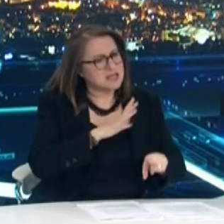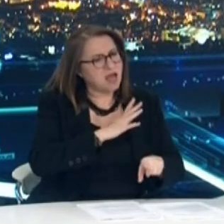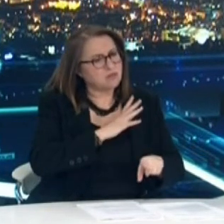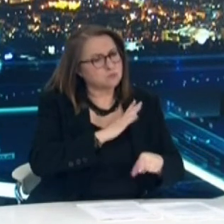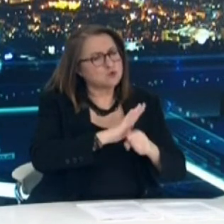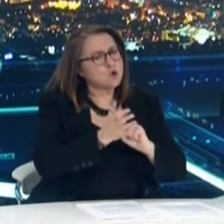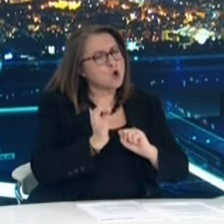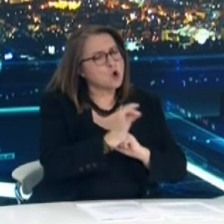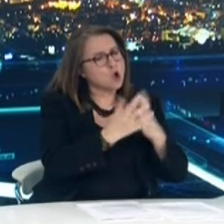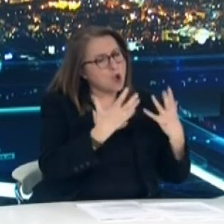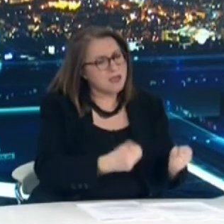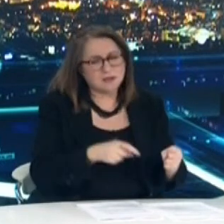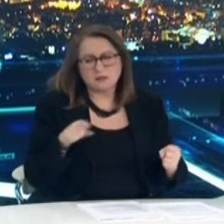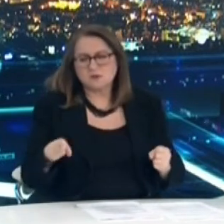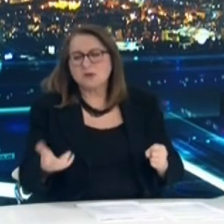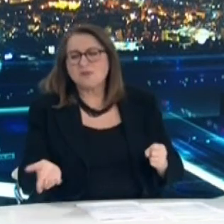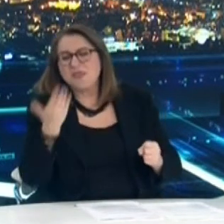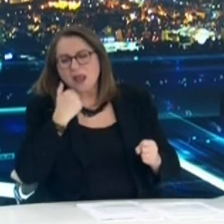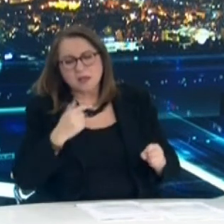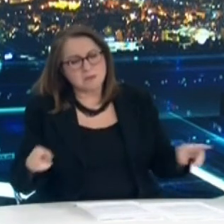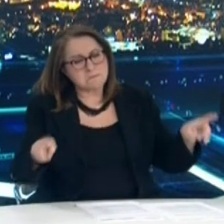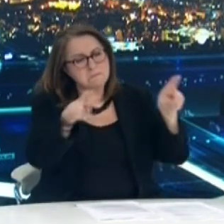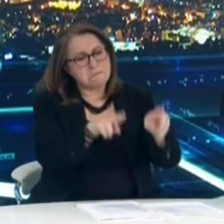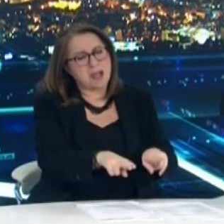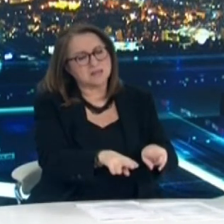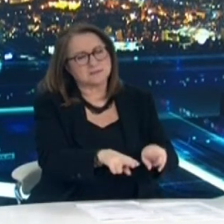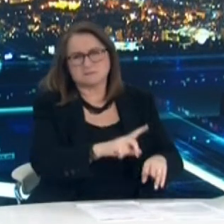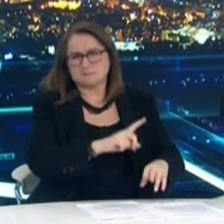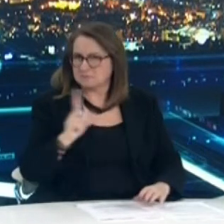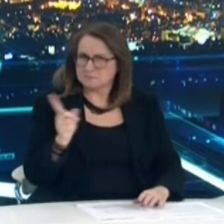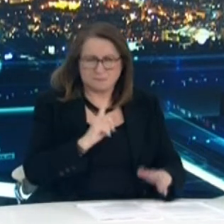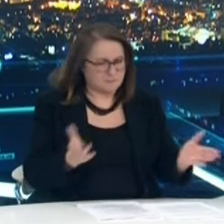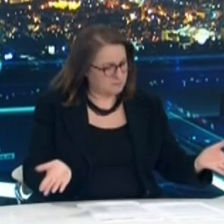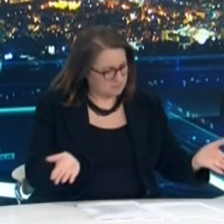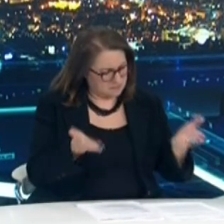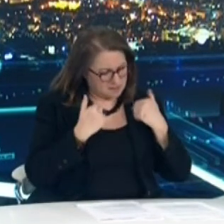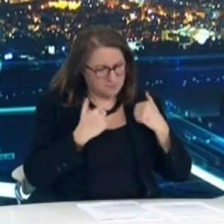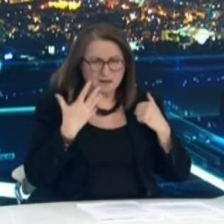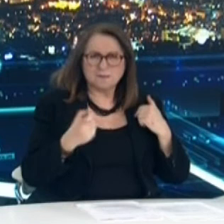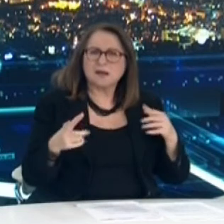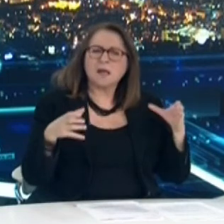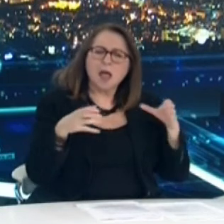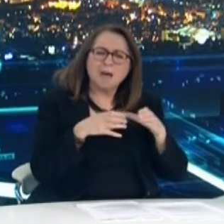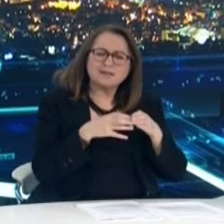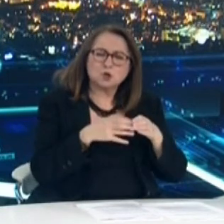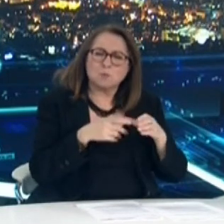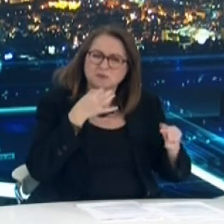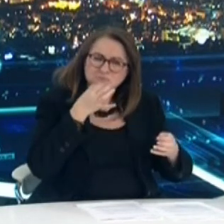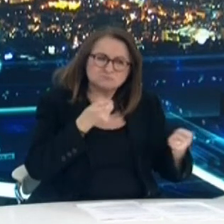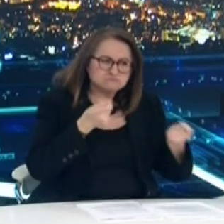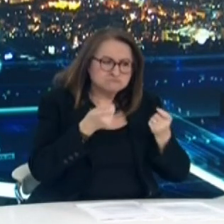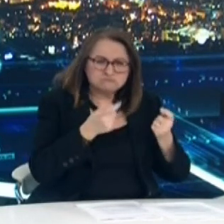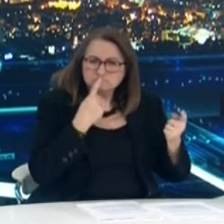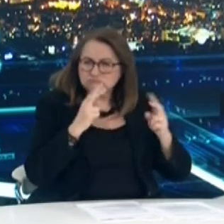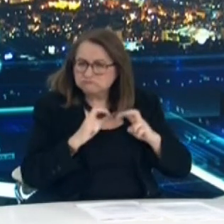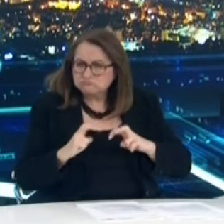περιστατικά μη κορονοϊού. Η αρμόδια, η υπεύθυνη της Επιτροπής Νοσοκομειακών Λοιμόξεων έδωσε τις απαραίτητες κατευθύνσεις και όλα έγιναν